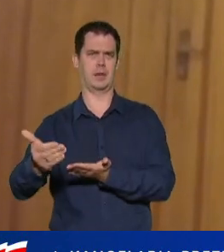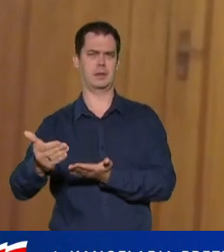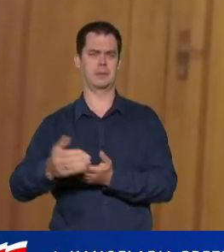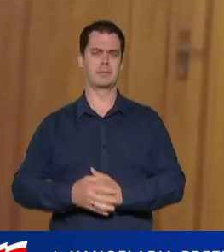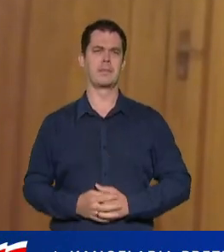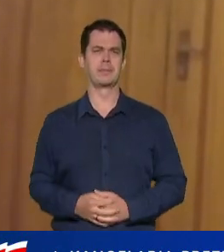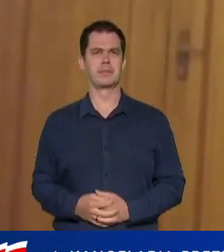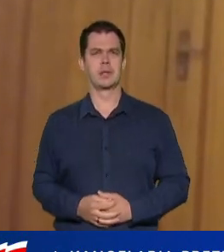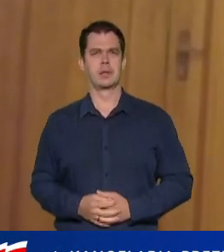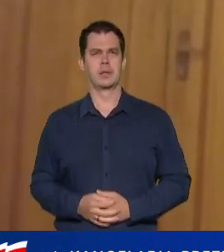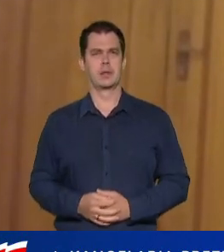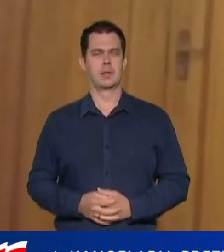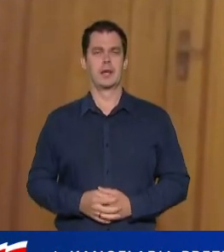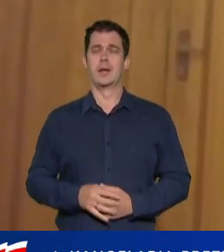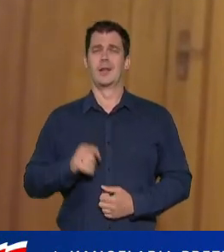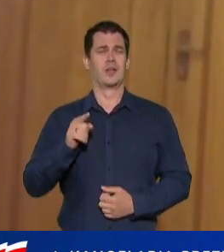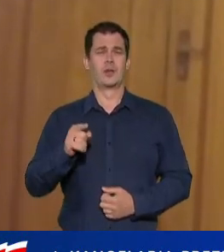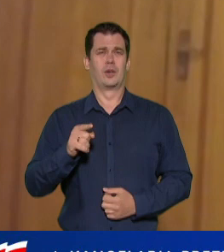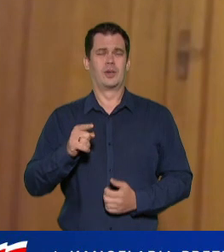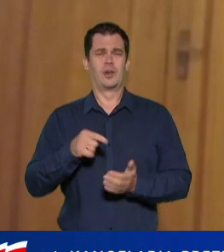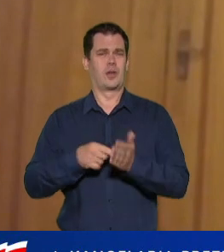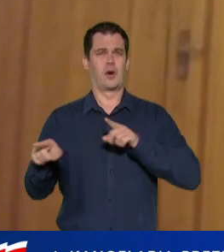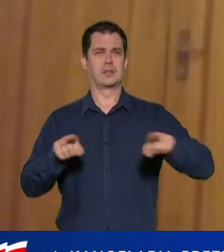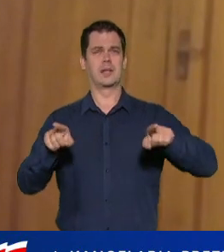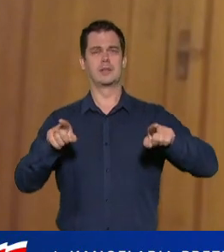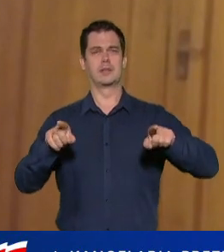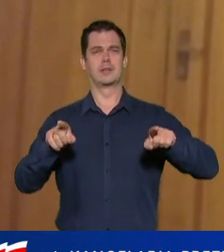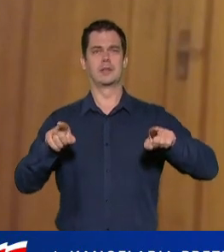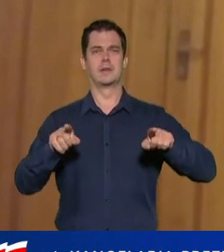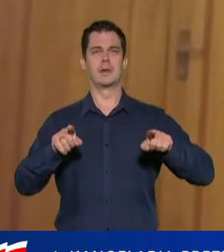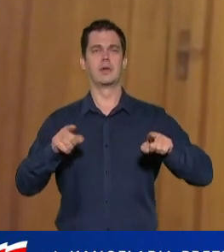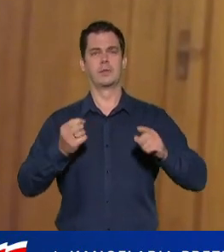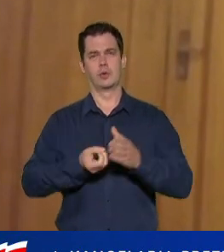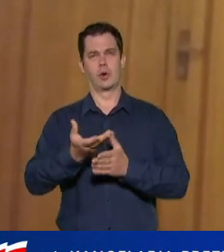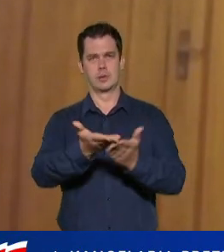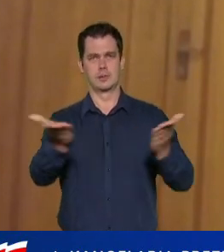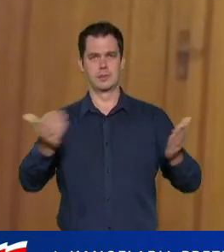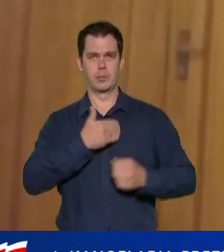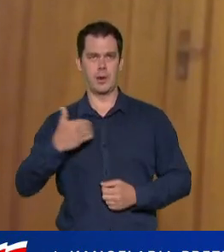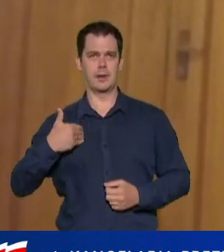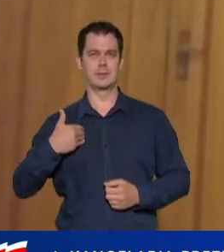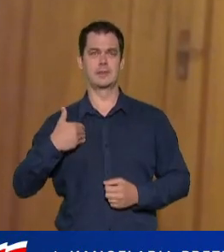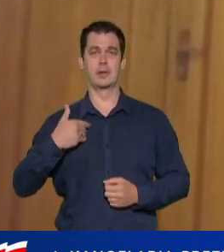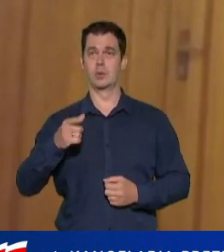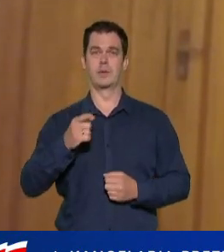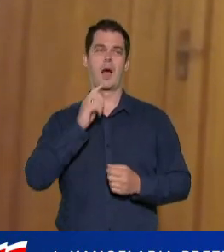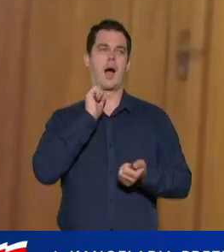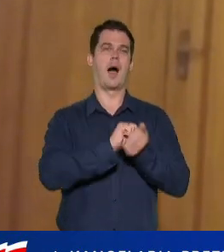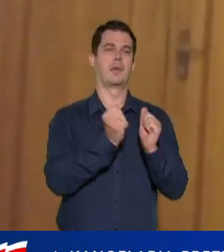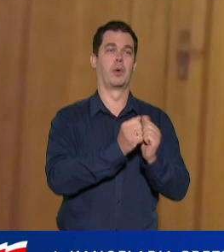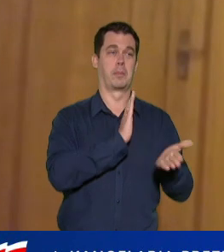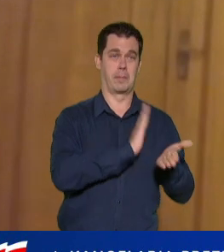koronawirusa. I nie jesteśmy też skazani, szanowni państwo, drodzy rodacy, na wybór albo brak